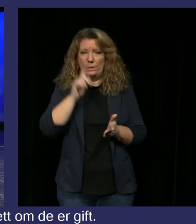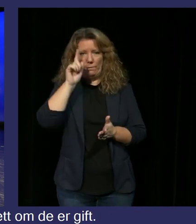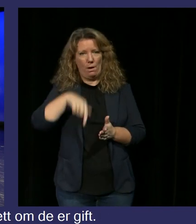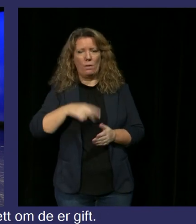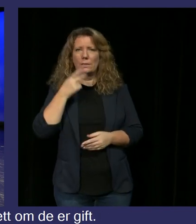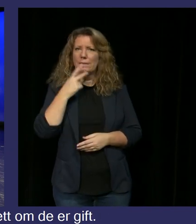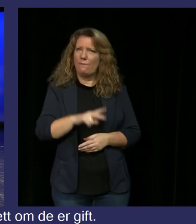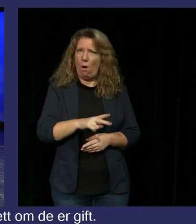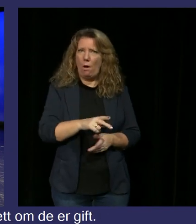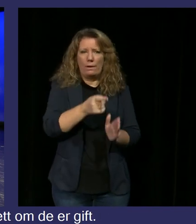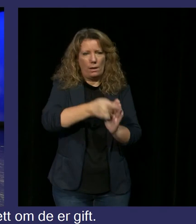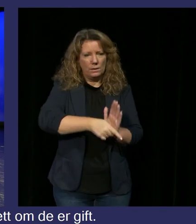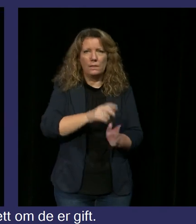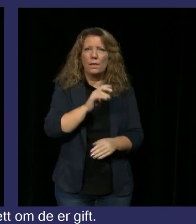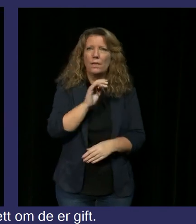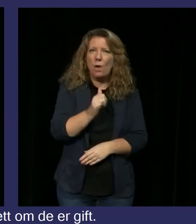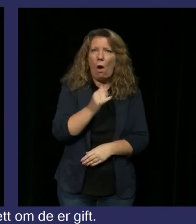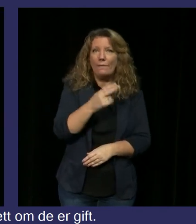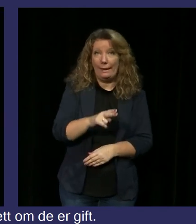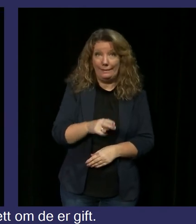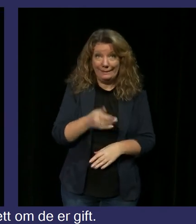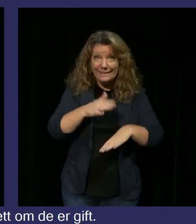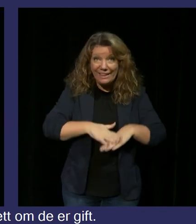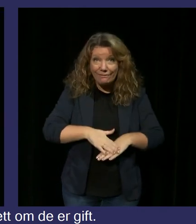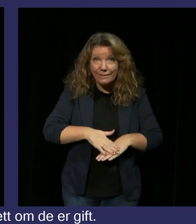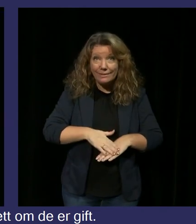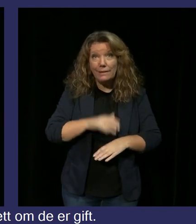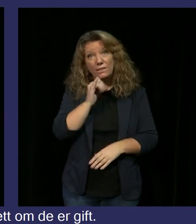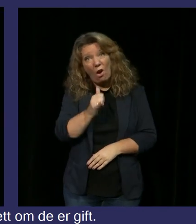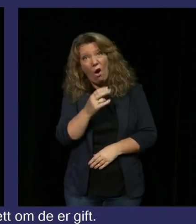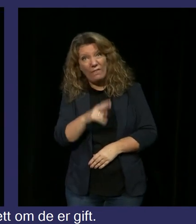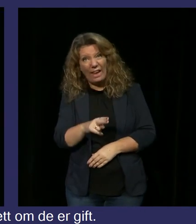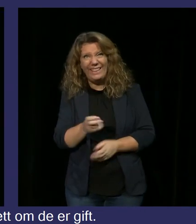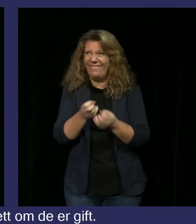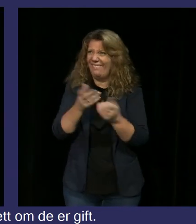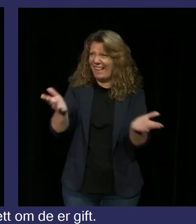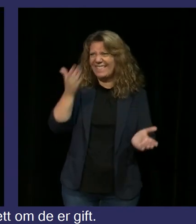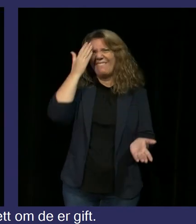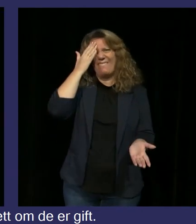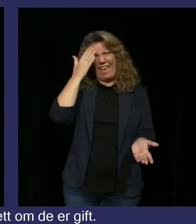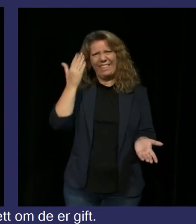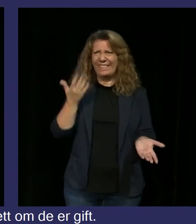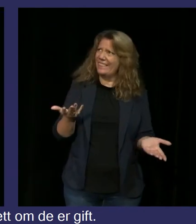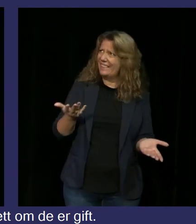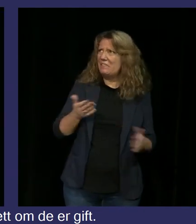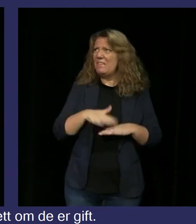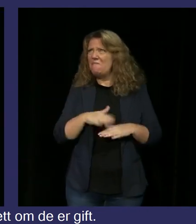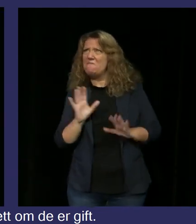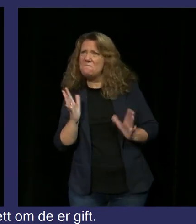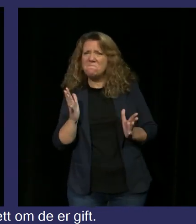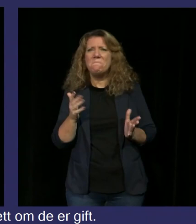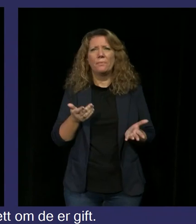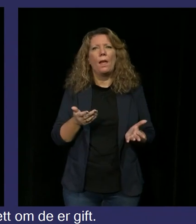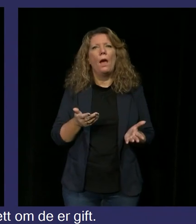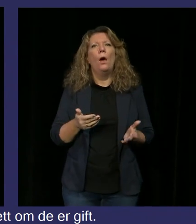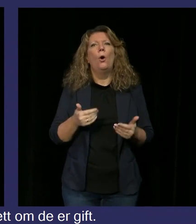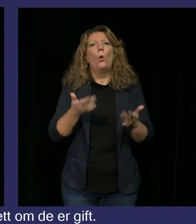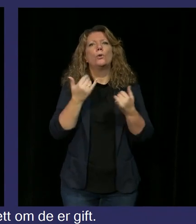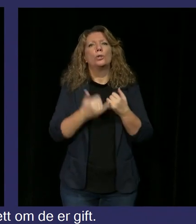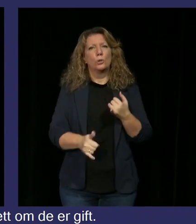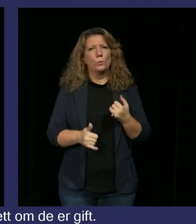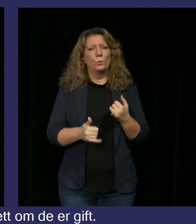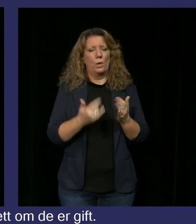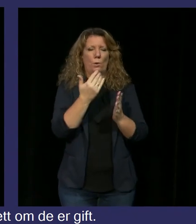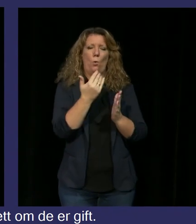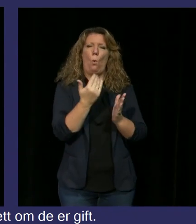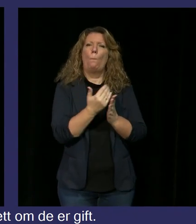nei. Du gift? Ja eller nei? Folk vet stort sett om de gift. Og så gir vi deg en oppskrift til slutt på hva